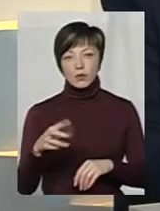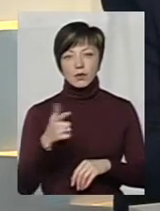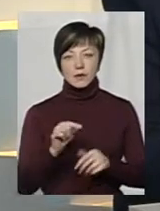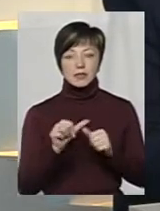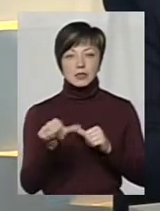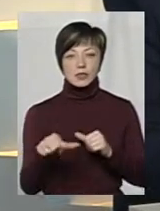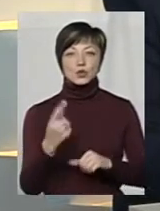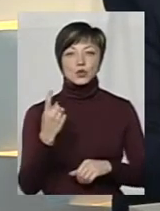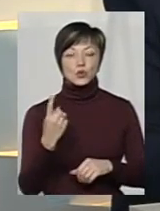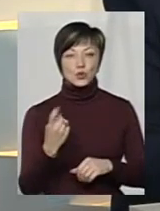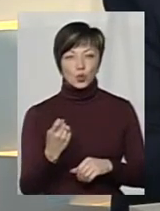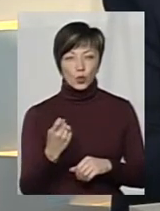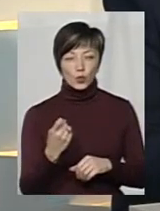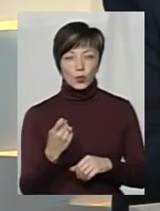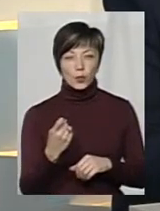них